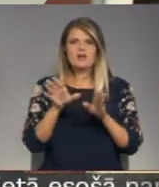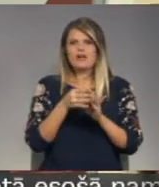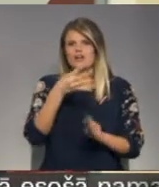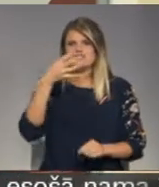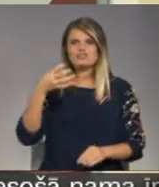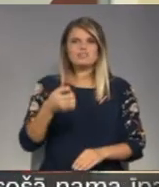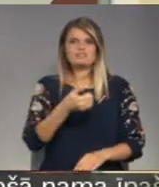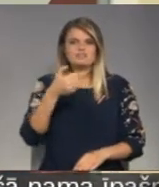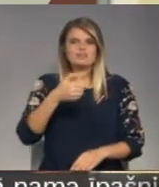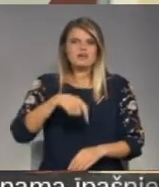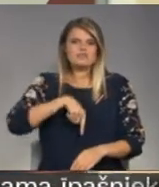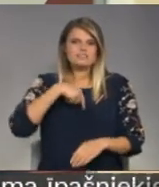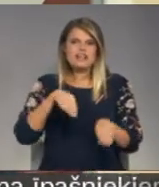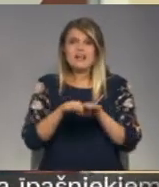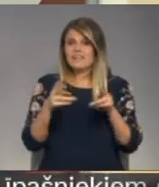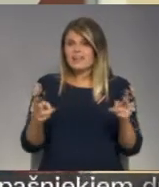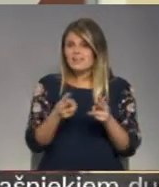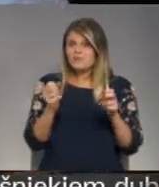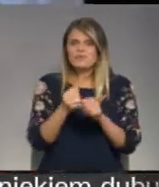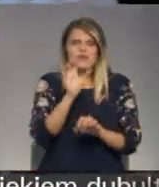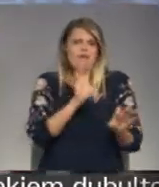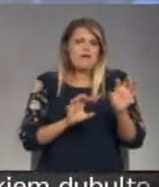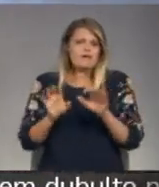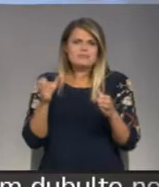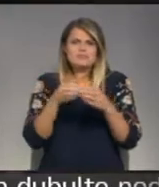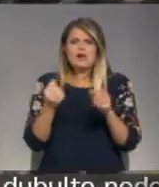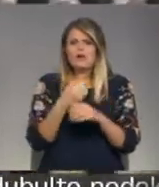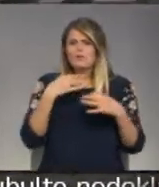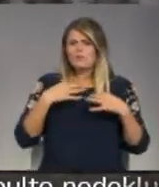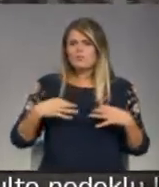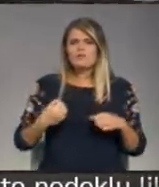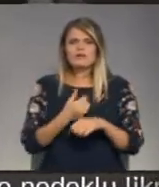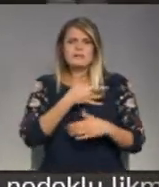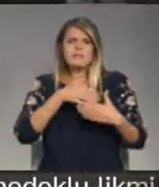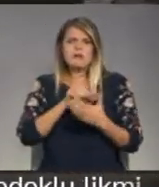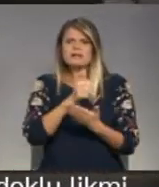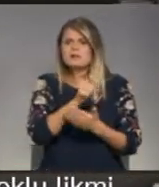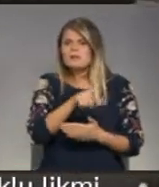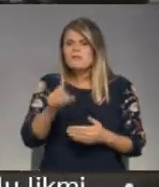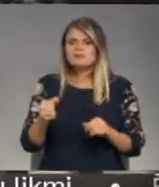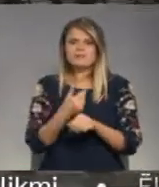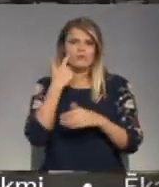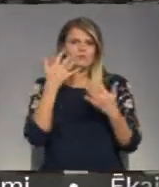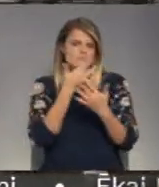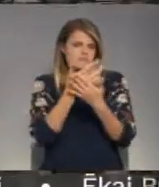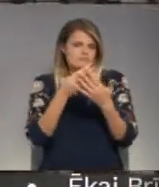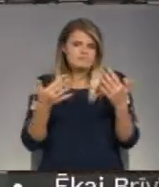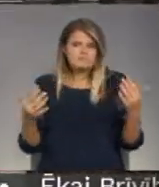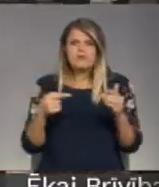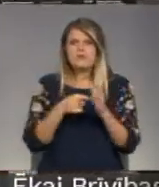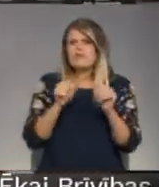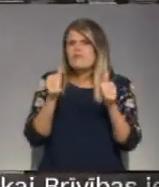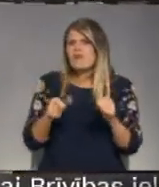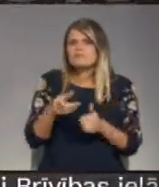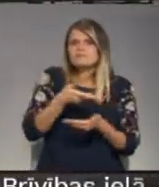gadus ilgām vienādām tradīcijām. Tomēr tik raips, tas sastāvs gan profesionālā ziņā, gan partiju pārstāvs ziņā, gan uzskatu ziņā, gan arī tajā kādā veidā